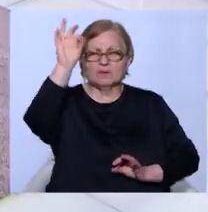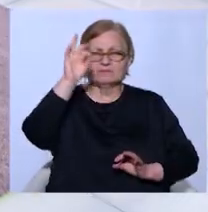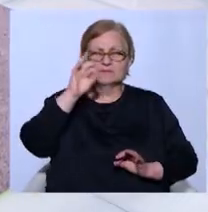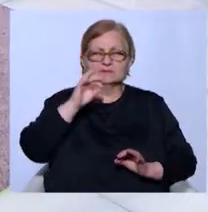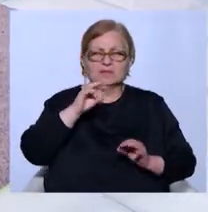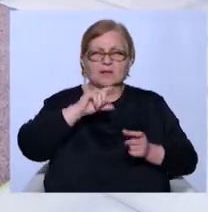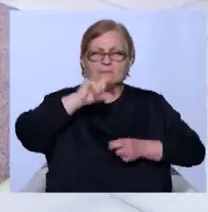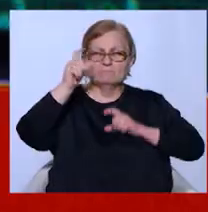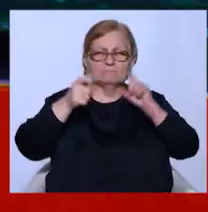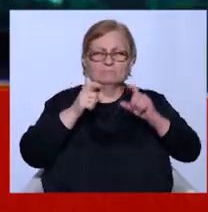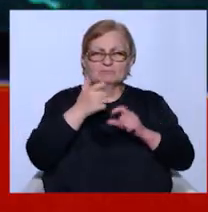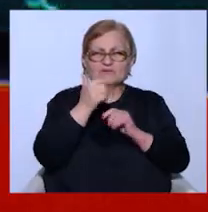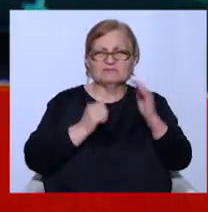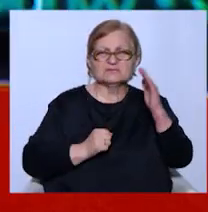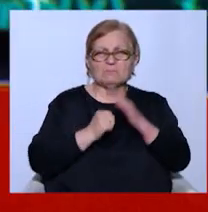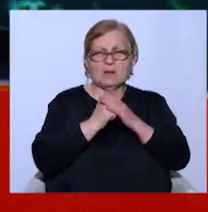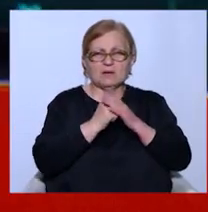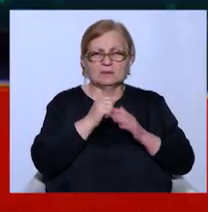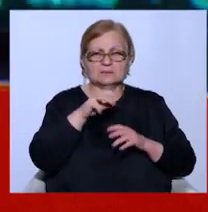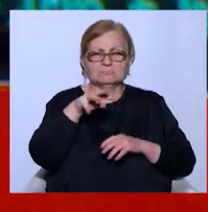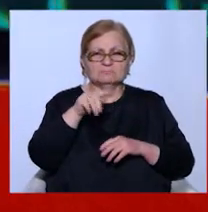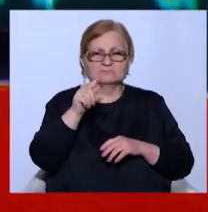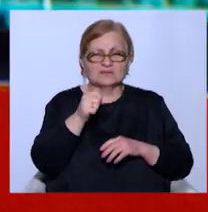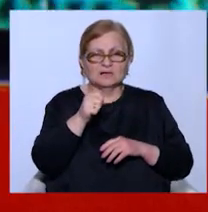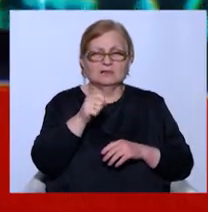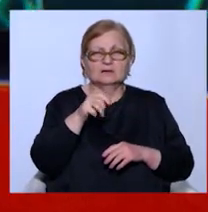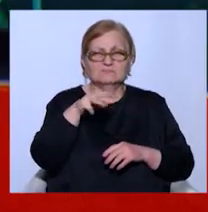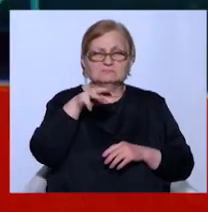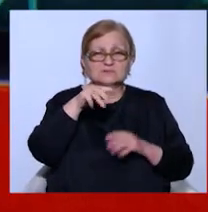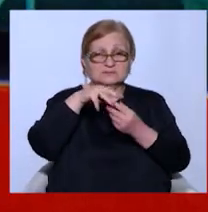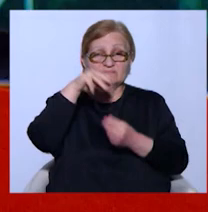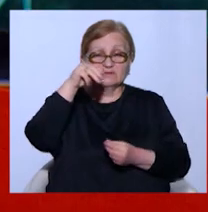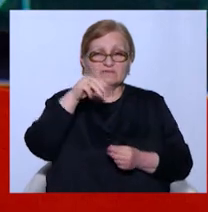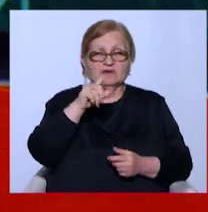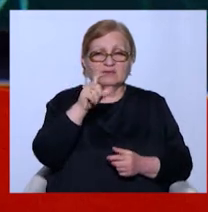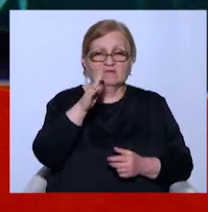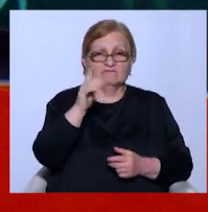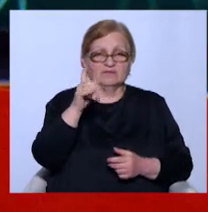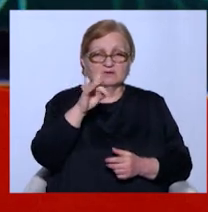ანუ ევერესტი ხო ყველაზე მაღალი მწვერვალია ხო მსოფლიოში და